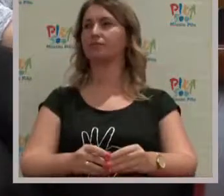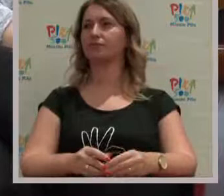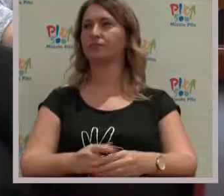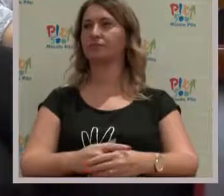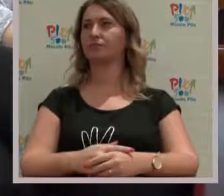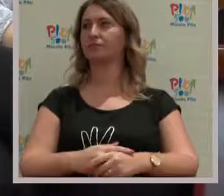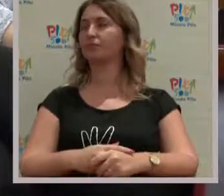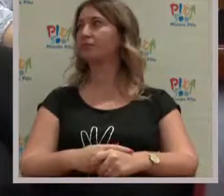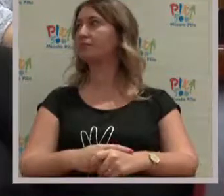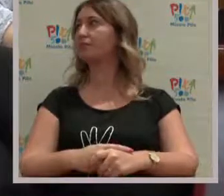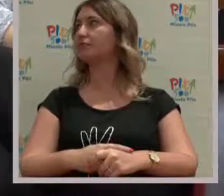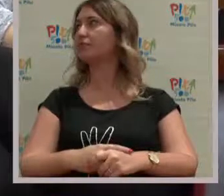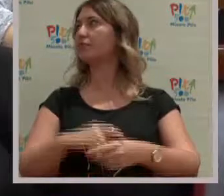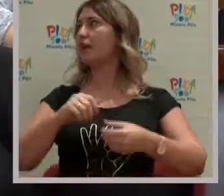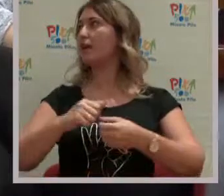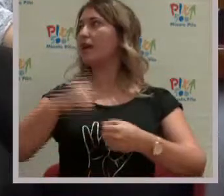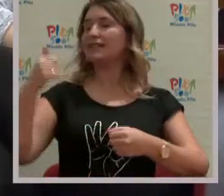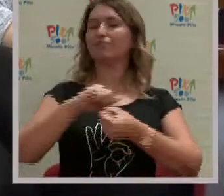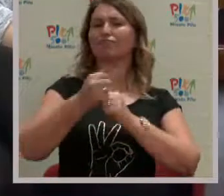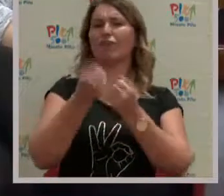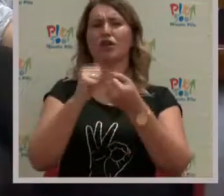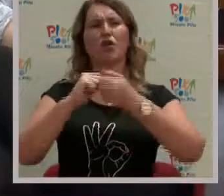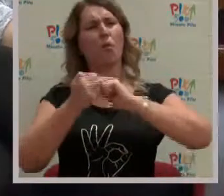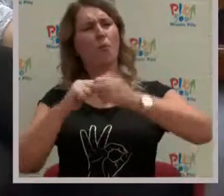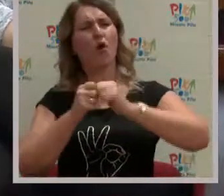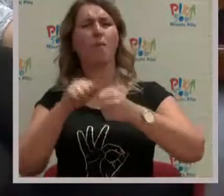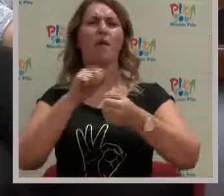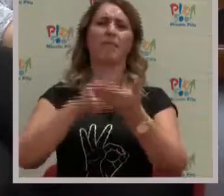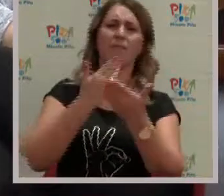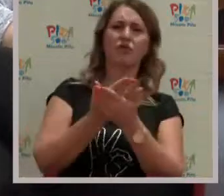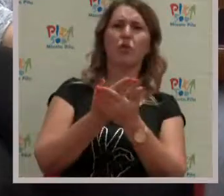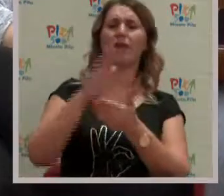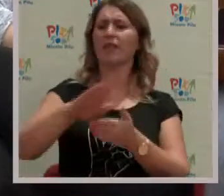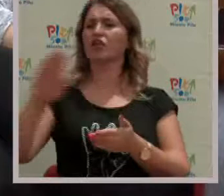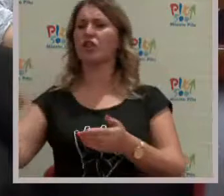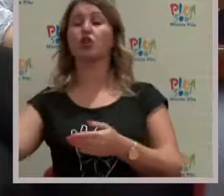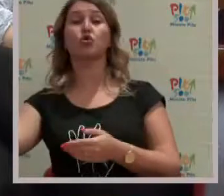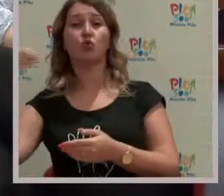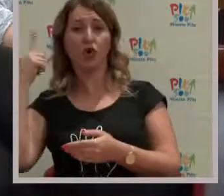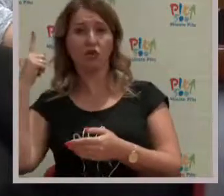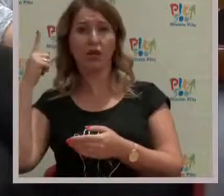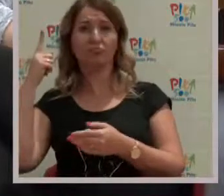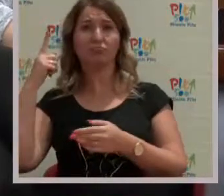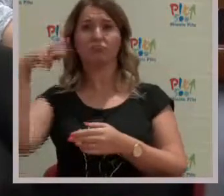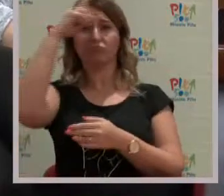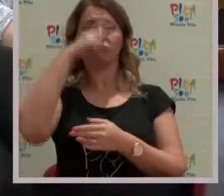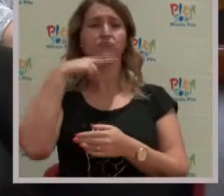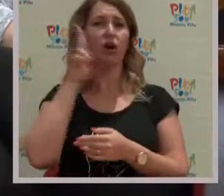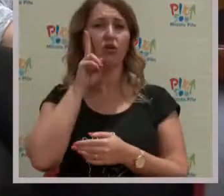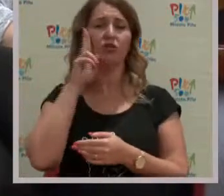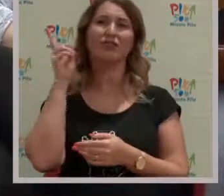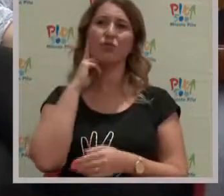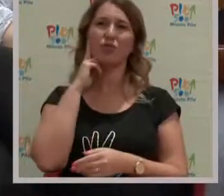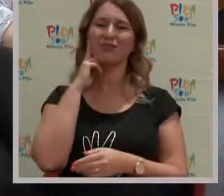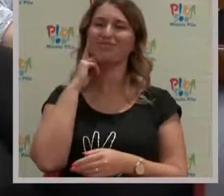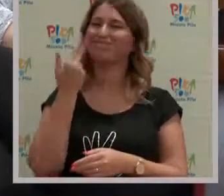Dla mnie na przykład dużym problemem jest tak, jak są dzieci słyszące rodziców głuchych. Nie może być takiej sytuacji, że dziecko tłumaczy